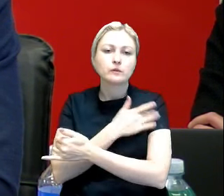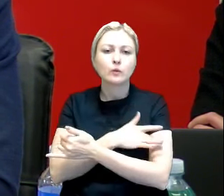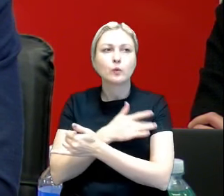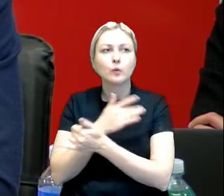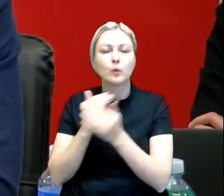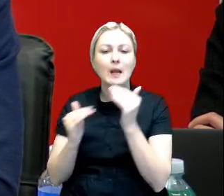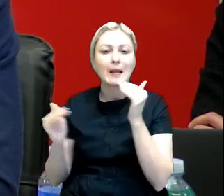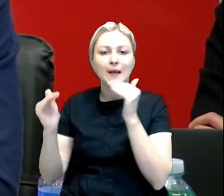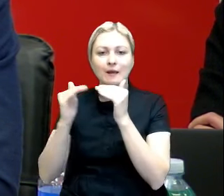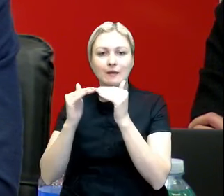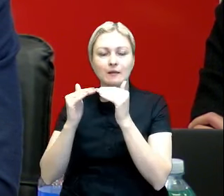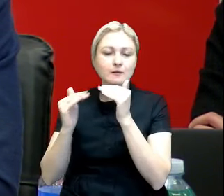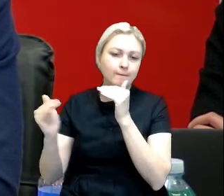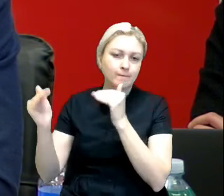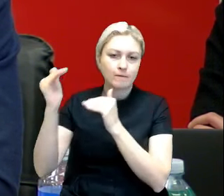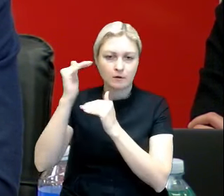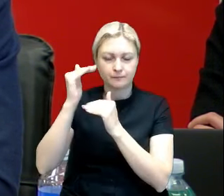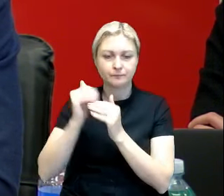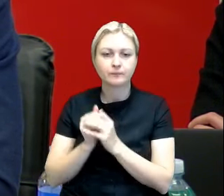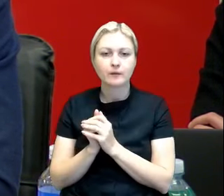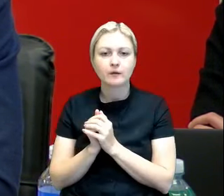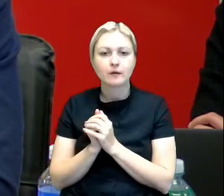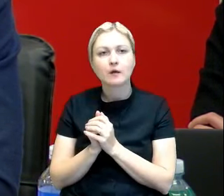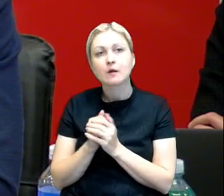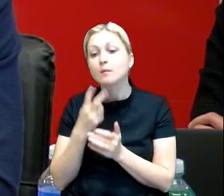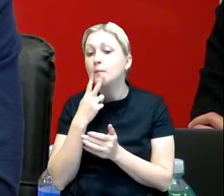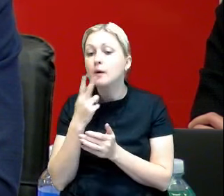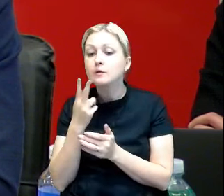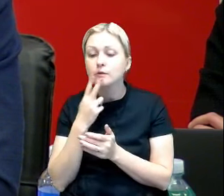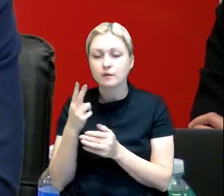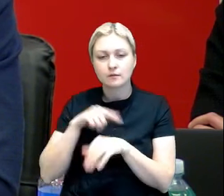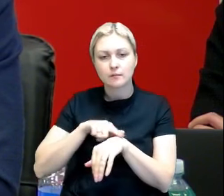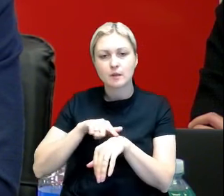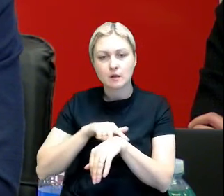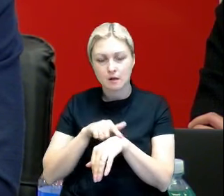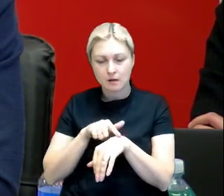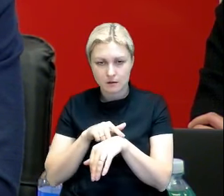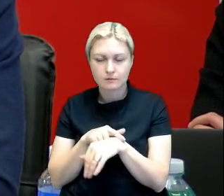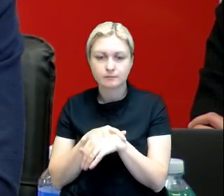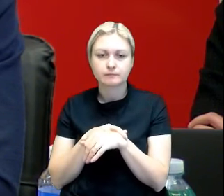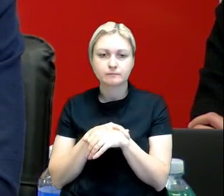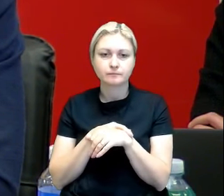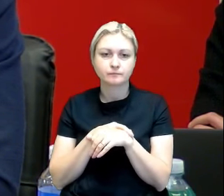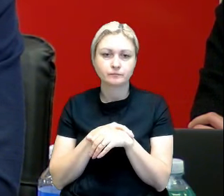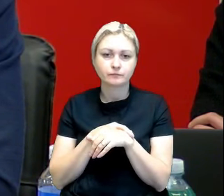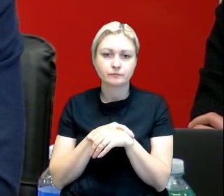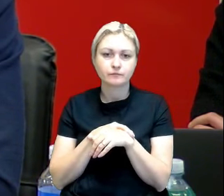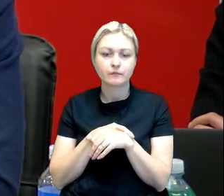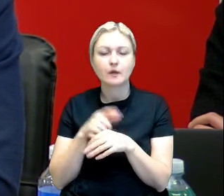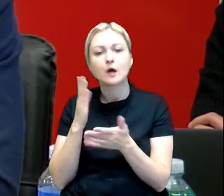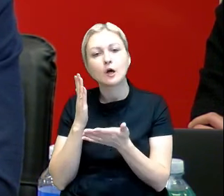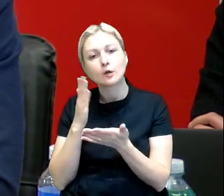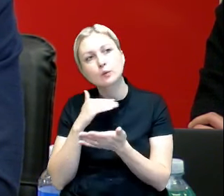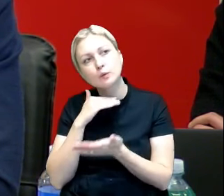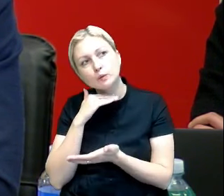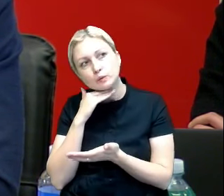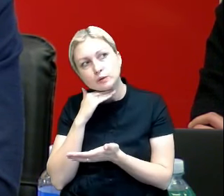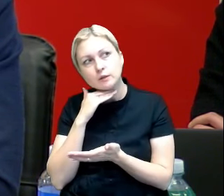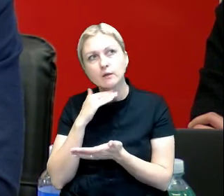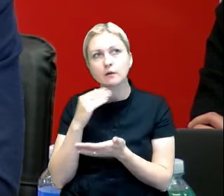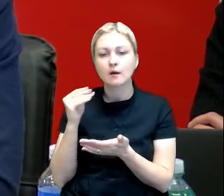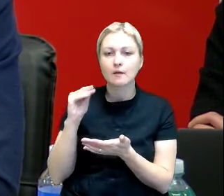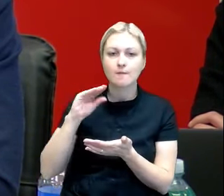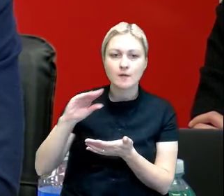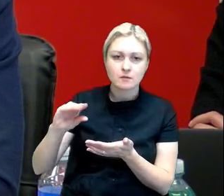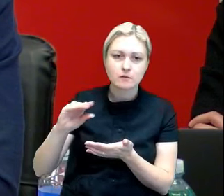būtų dar aukštesnis bet tai parodys la laikas tai parodys laikas ar ar tų investicijų reikia ir ir kokia apimtim